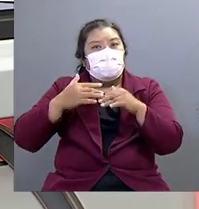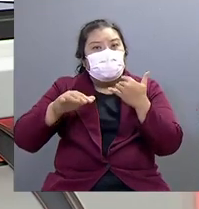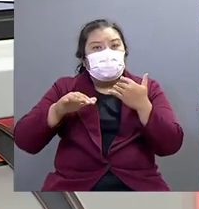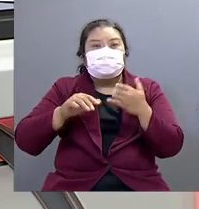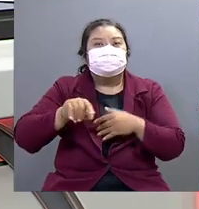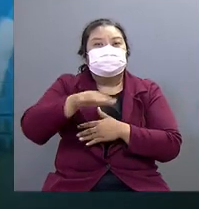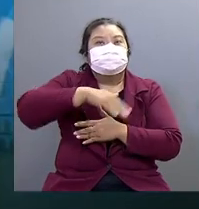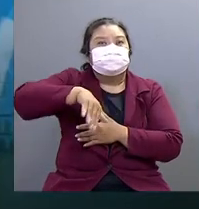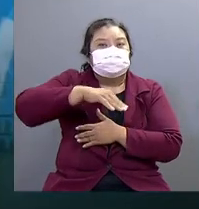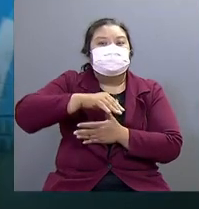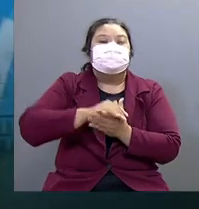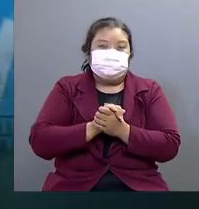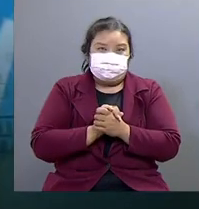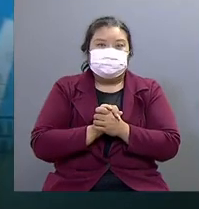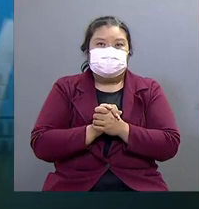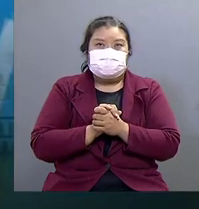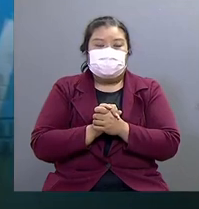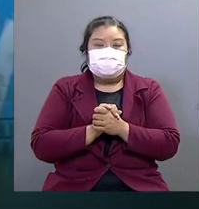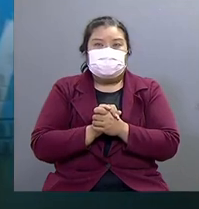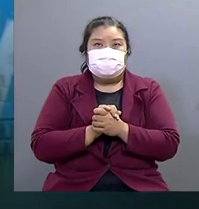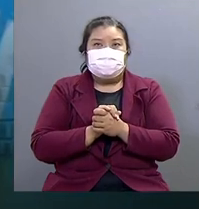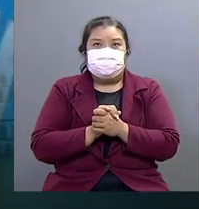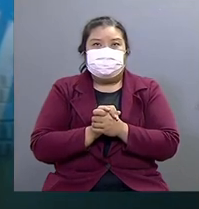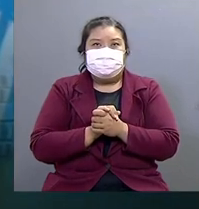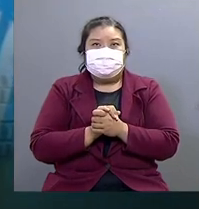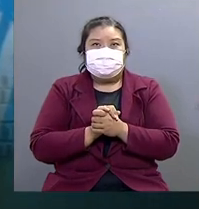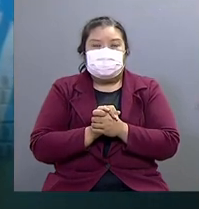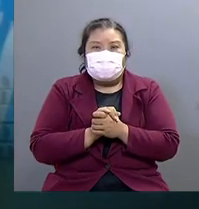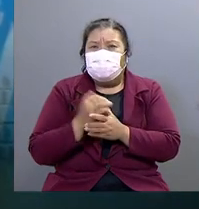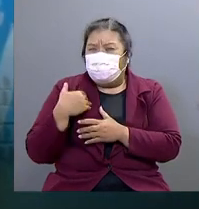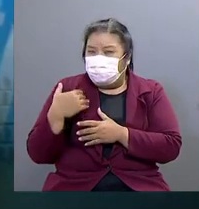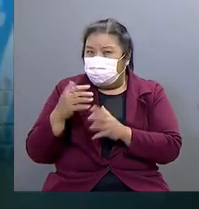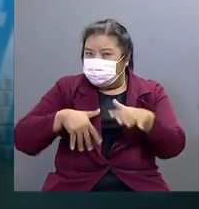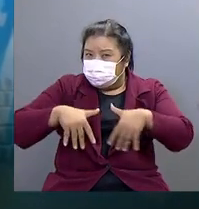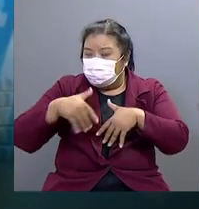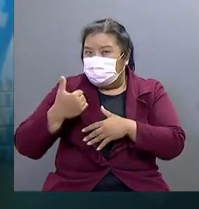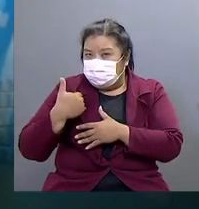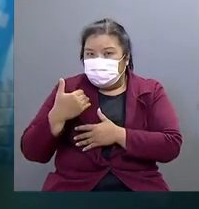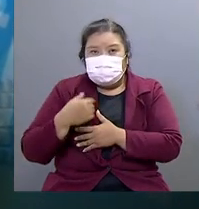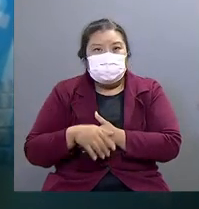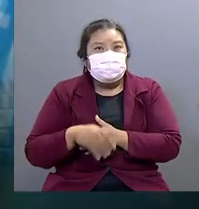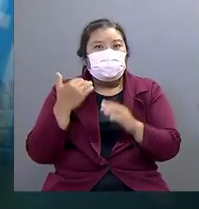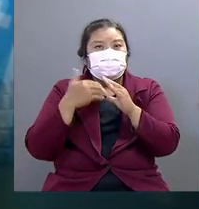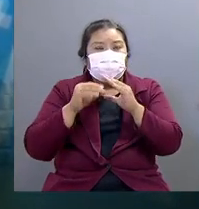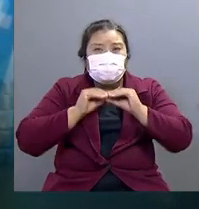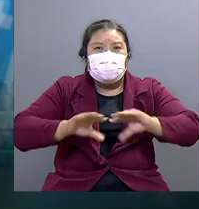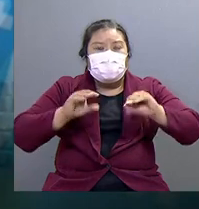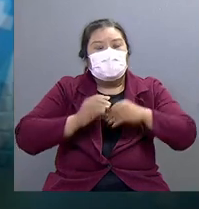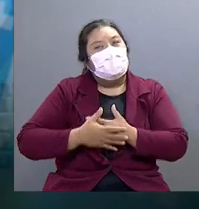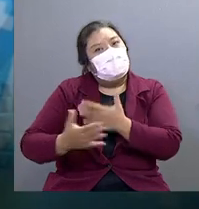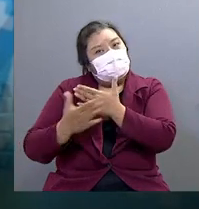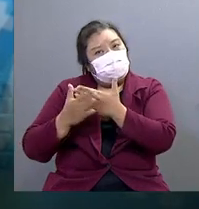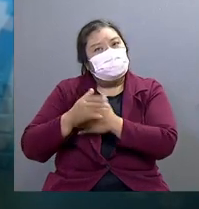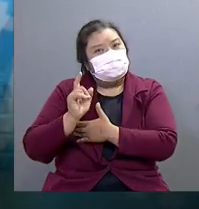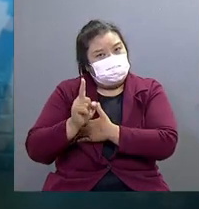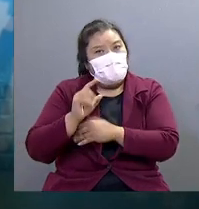มงอยู่เหมือนกันค่ะมีประชาชนจำนวนมากเลยค่ะที่เขาโพสต์ข้อความผ่านโซเชียลมีเดียตำหนิระบบโครงการคนละครึ่งระยะ